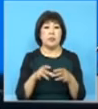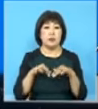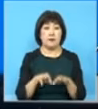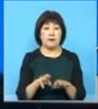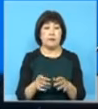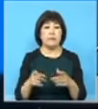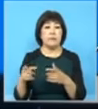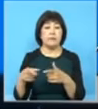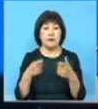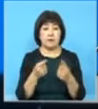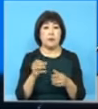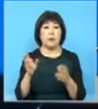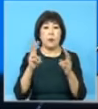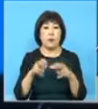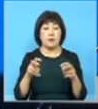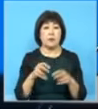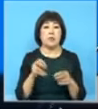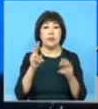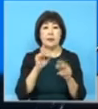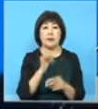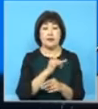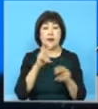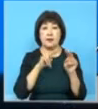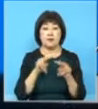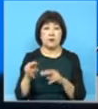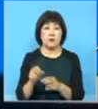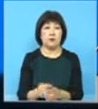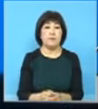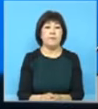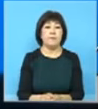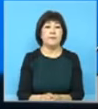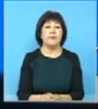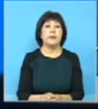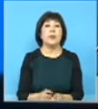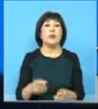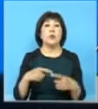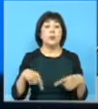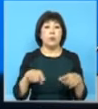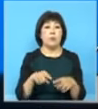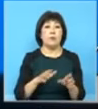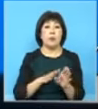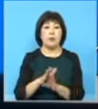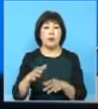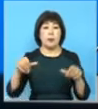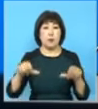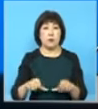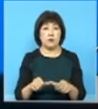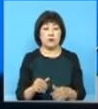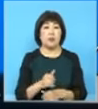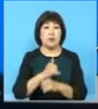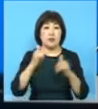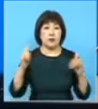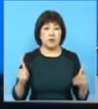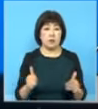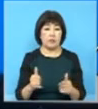выемка, обыска, личного обыска и осмотра. Таким образом, круг полномочий следственных судей постепенно расширяется, и